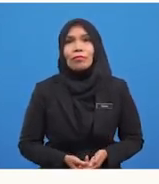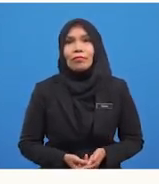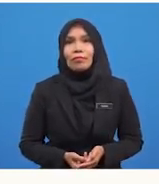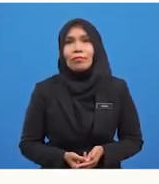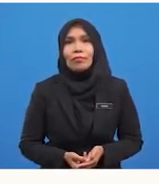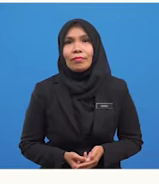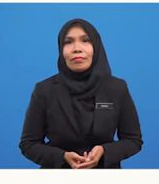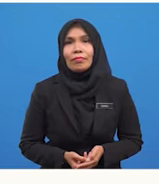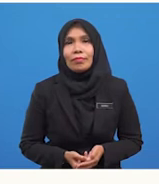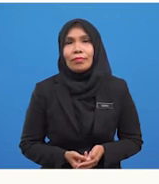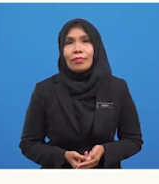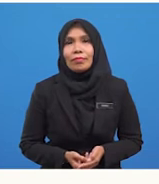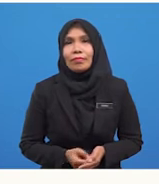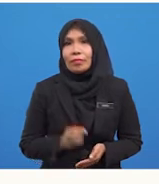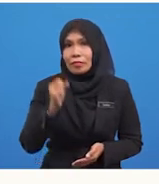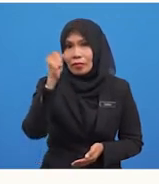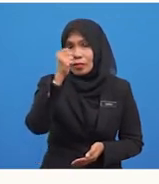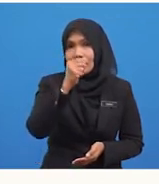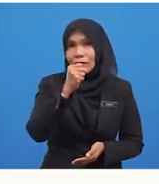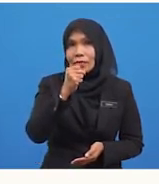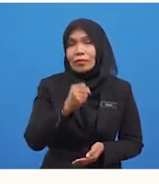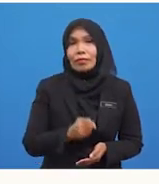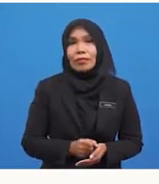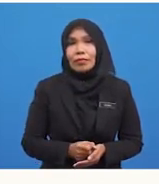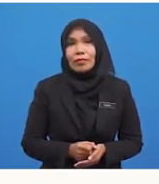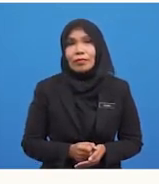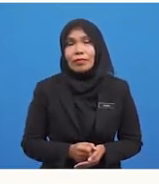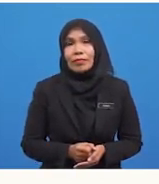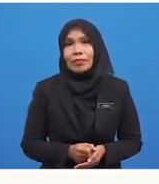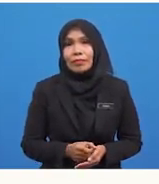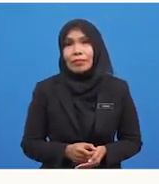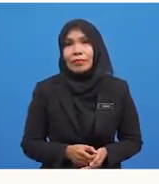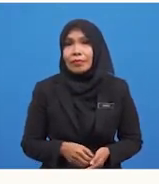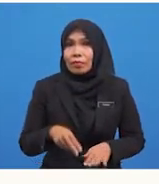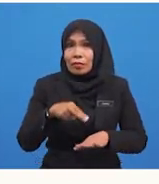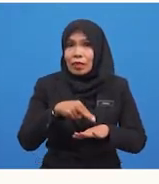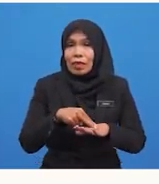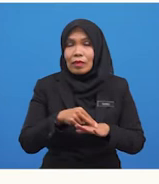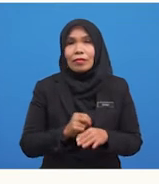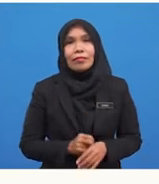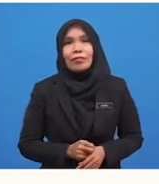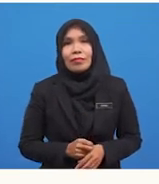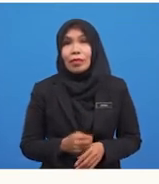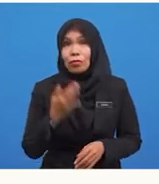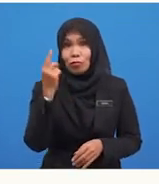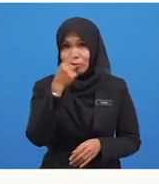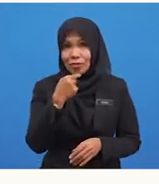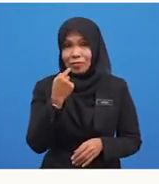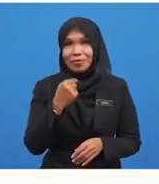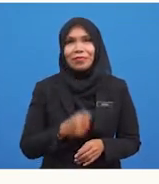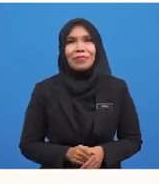kerengkungan, seri naik ke perumahan. Itulah